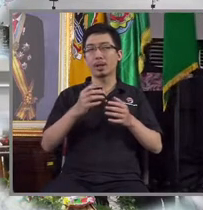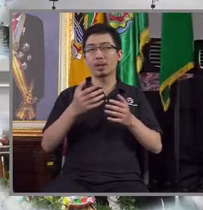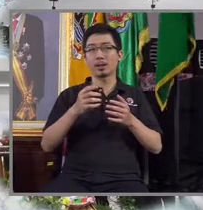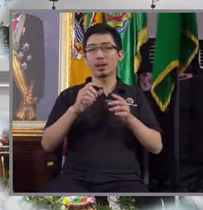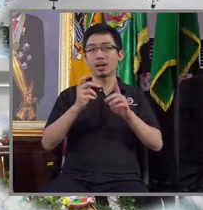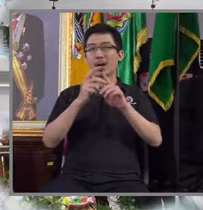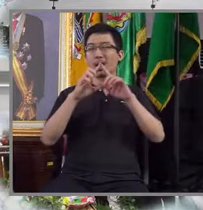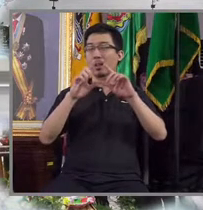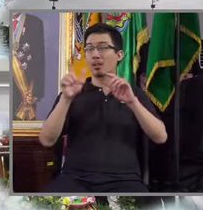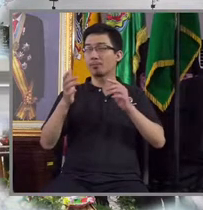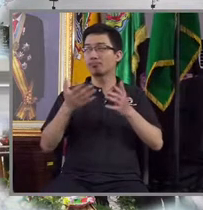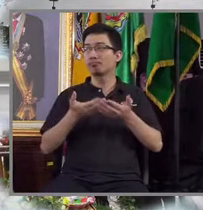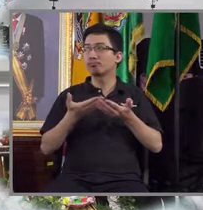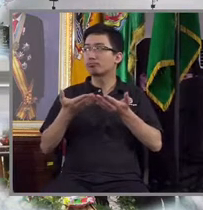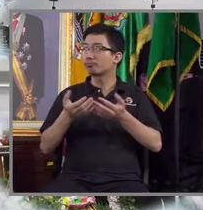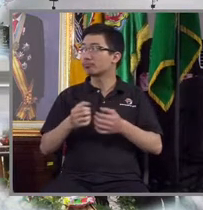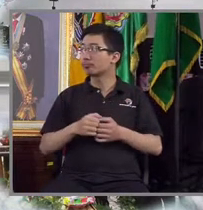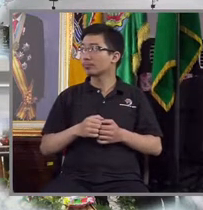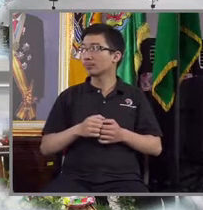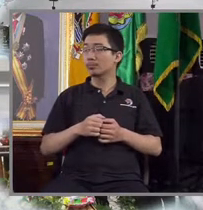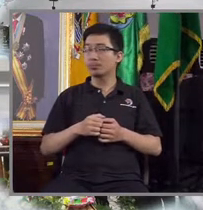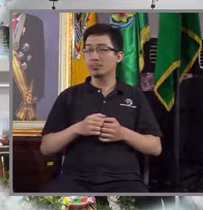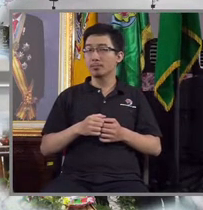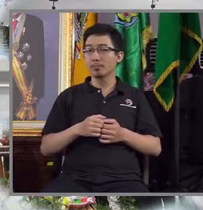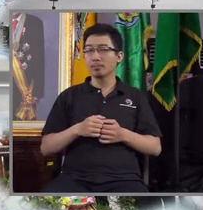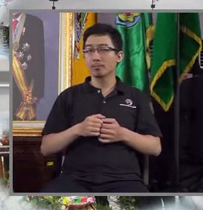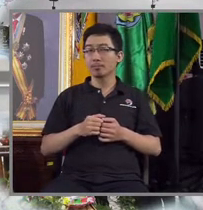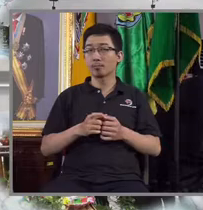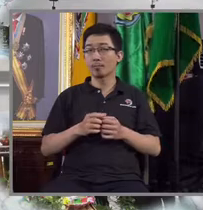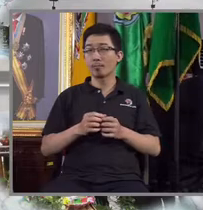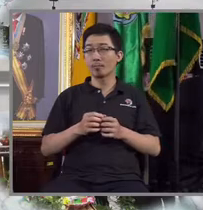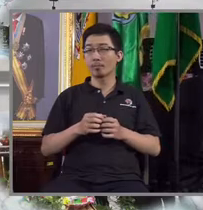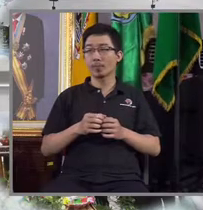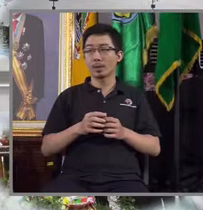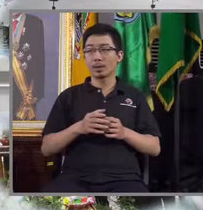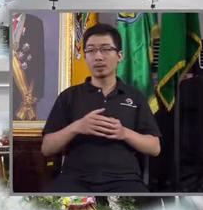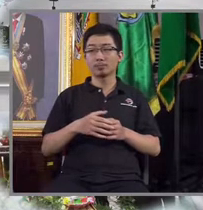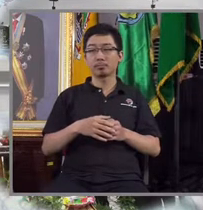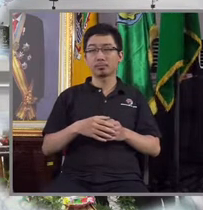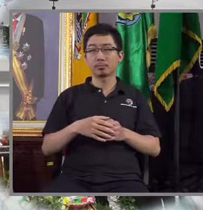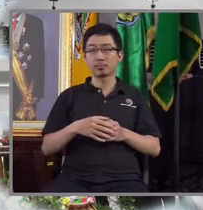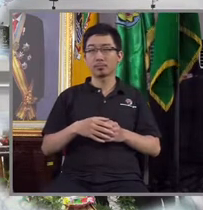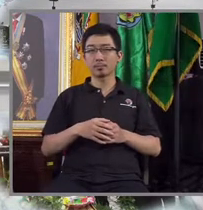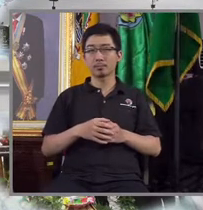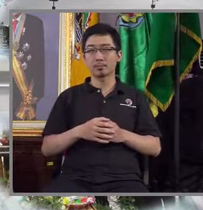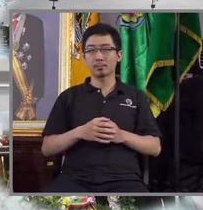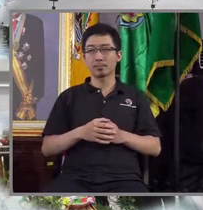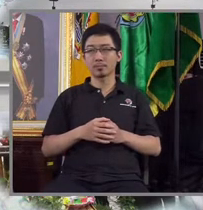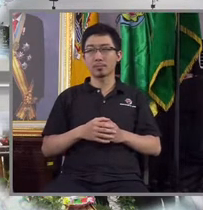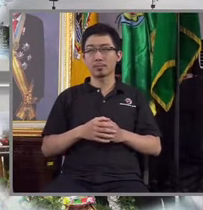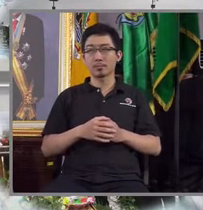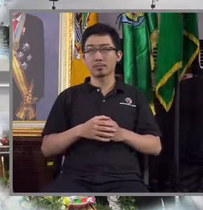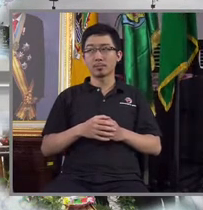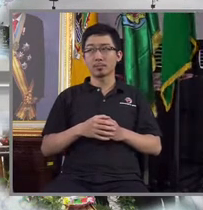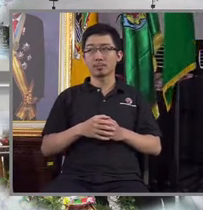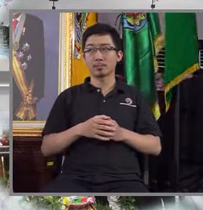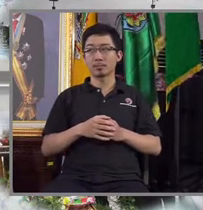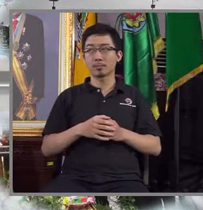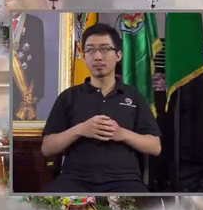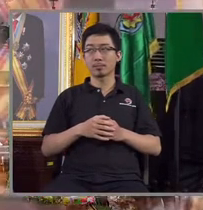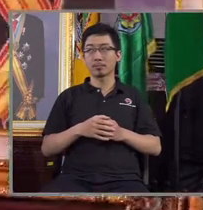dan pimpinan DPR provinsi dan anggota yang dapat sana juga